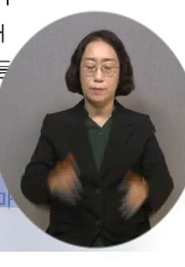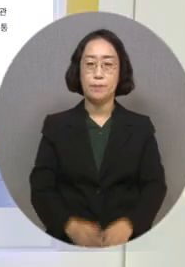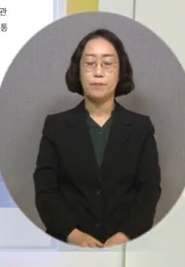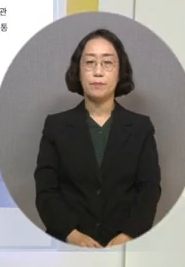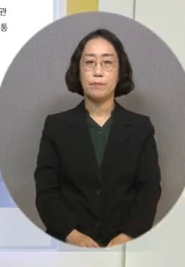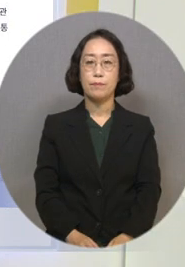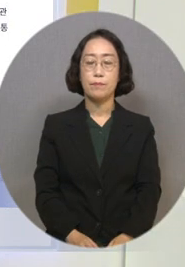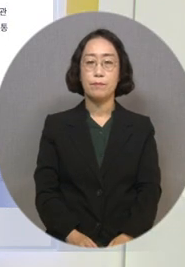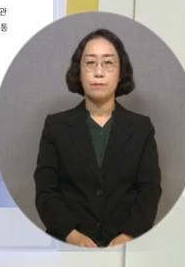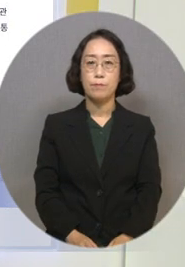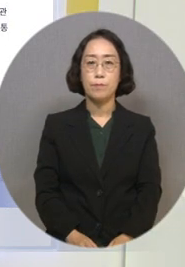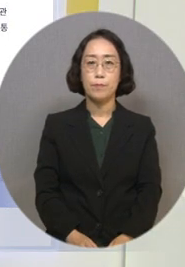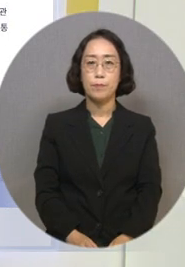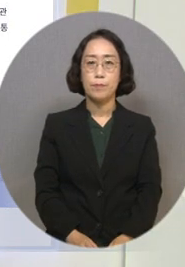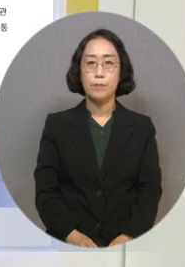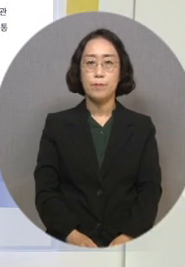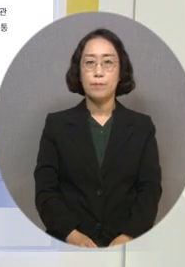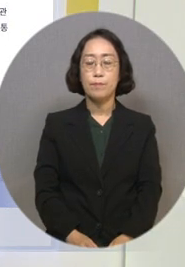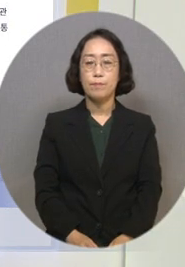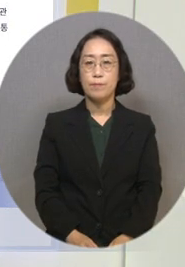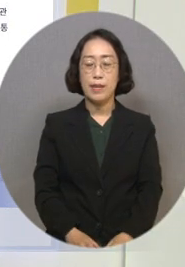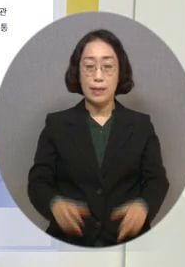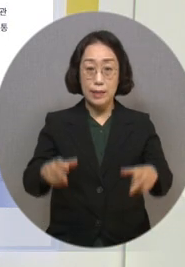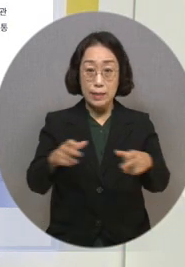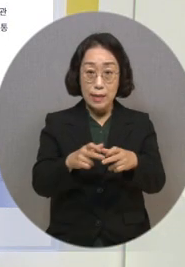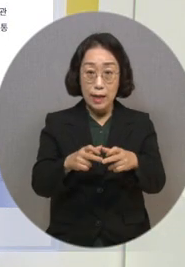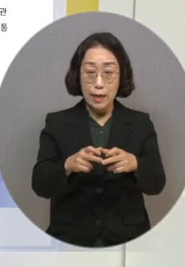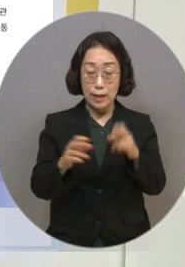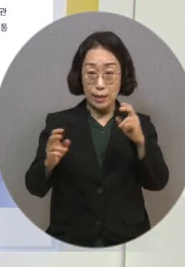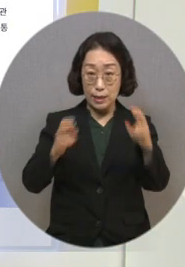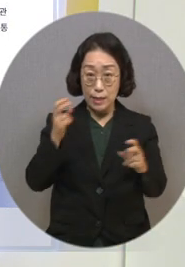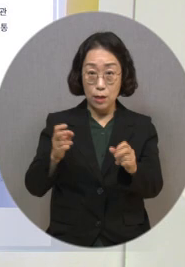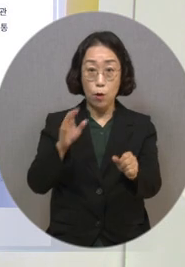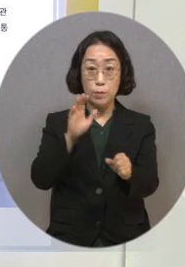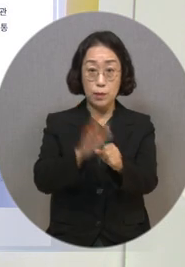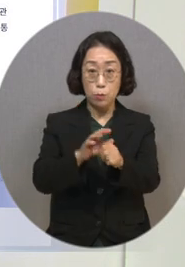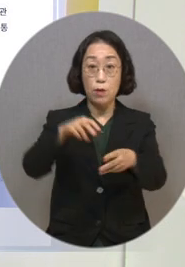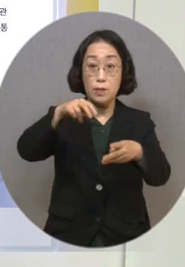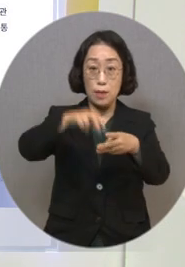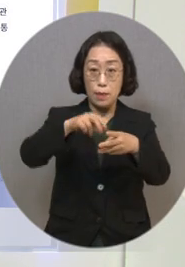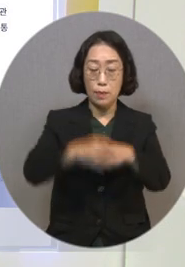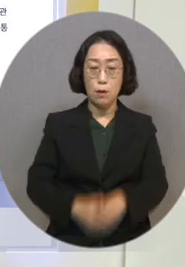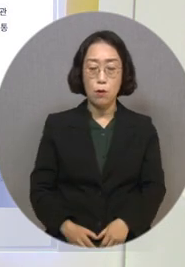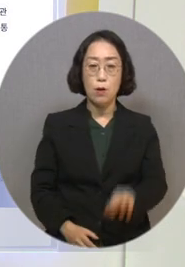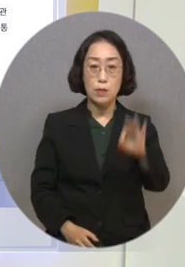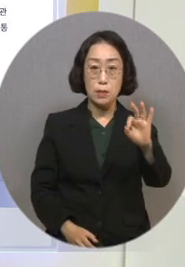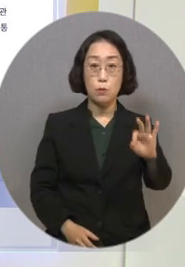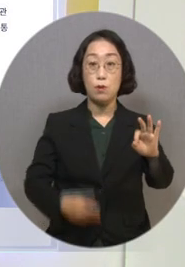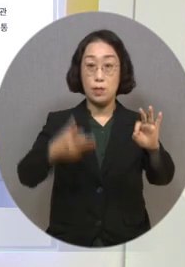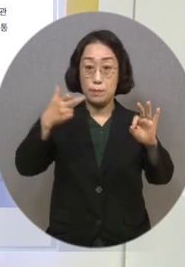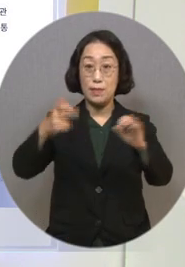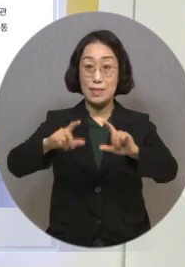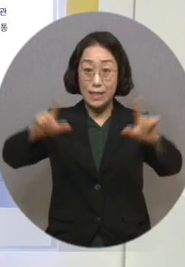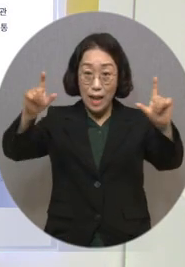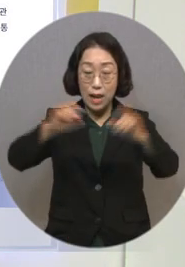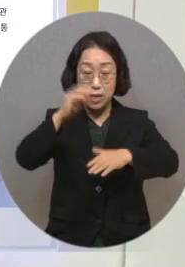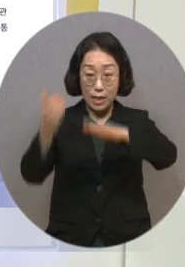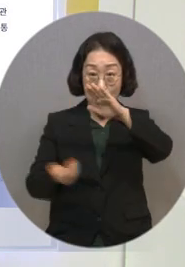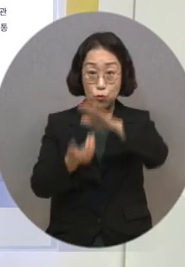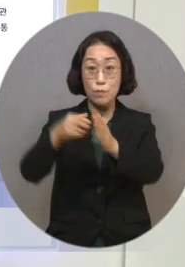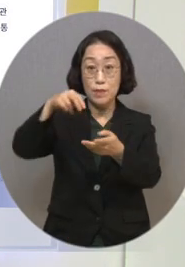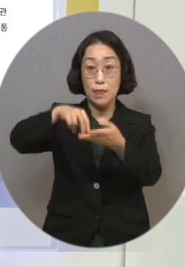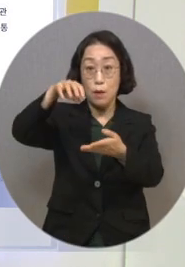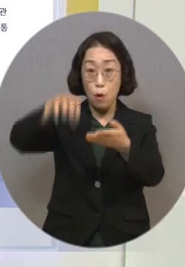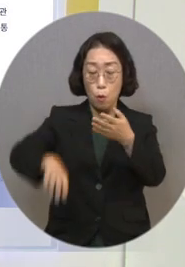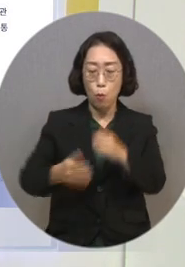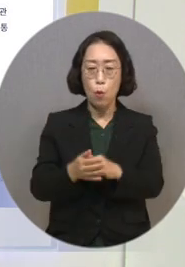있습니다 다음 뉴스입니다 장애인 기업 종합지원 센터가 이달 17일 여의도 이룸 센터에서 장애인 기업 공공